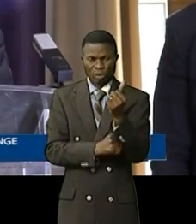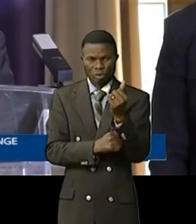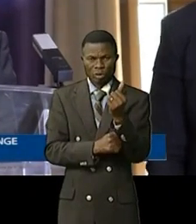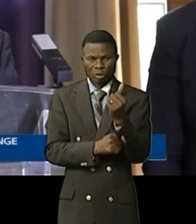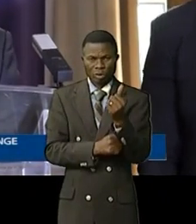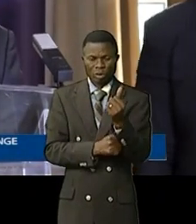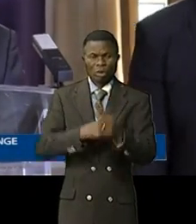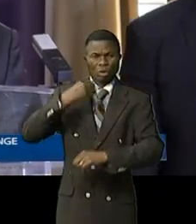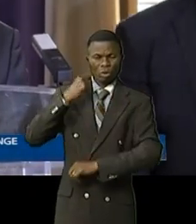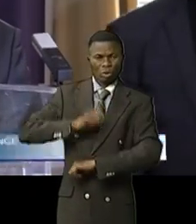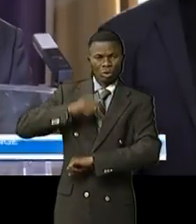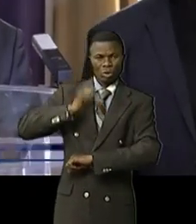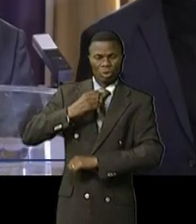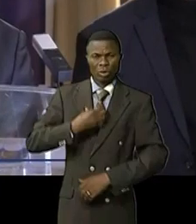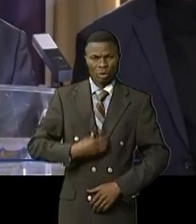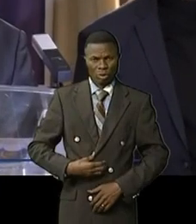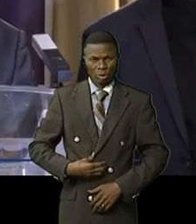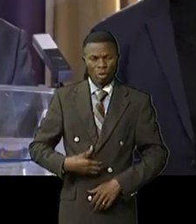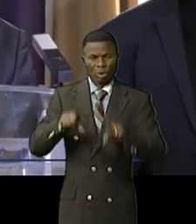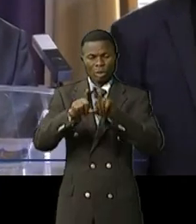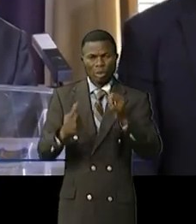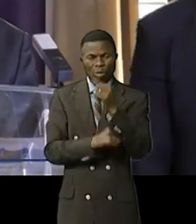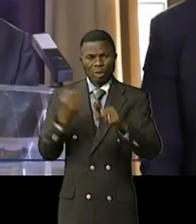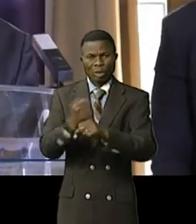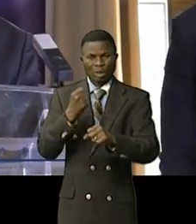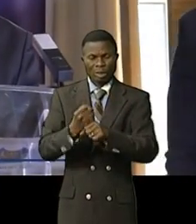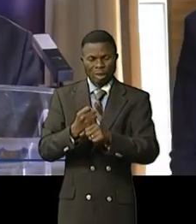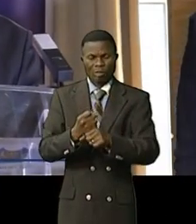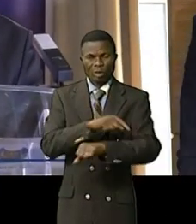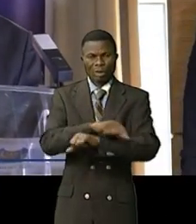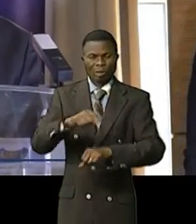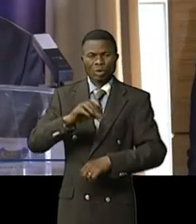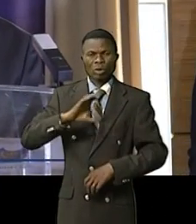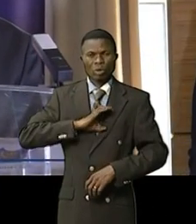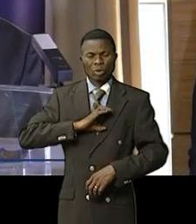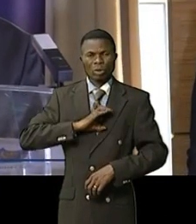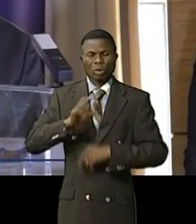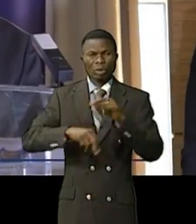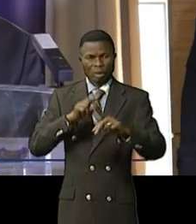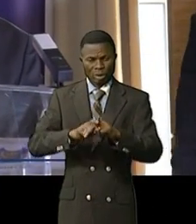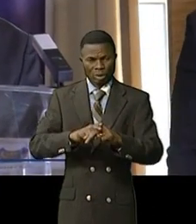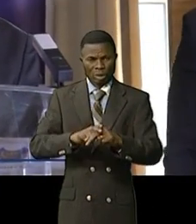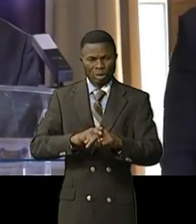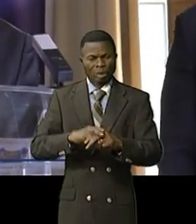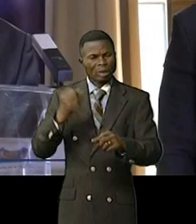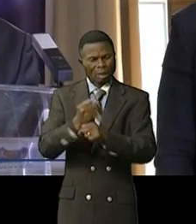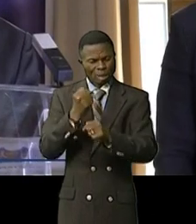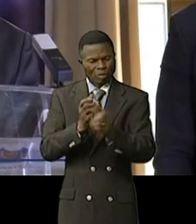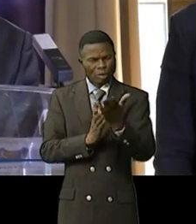singulièrement des magistrats et agents de police judiciaire qui doivent pleinement jouer leur